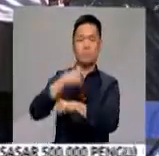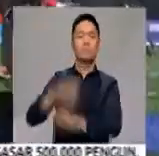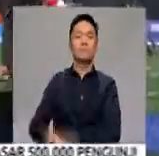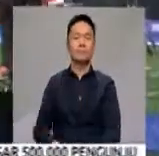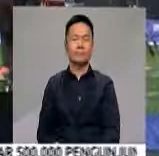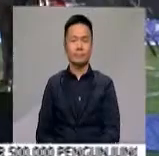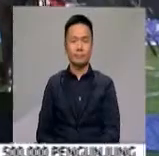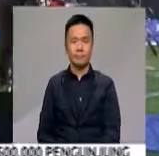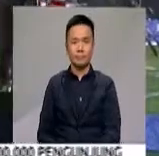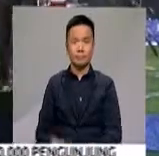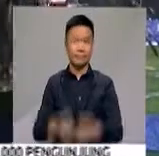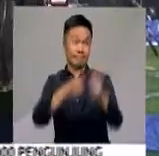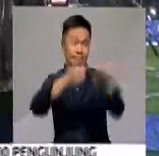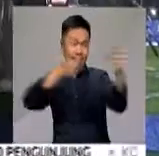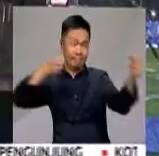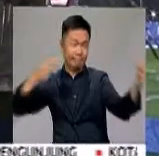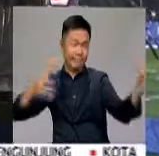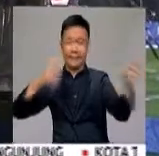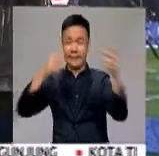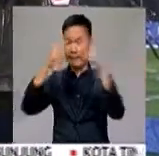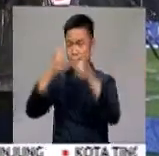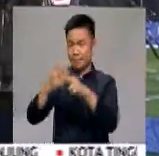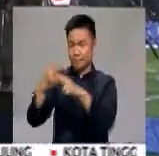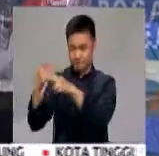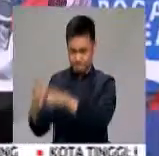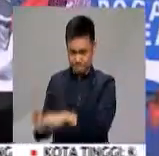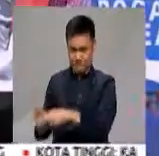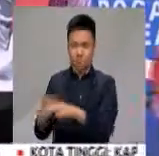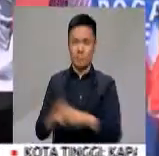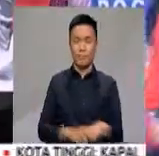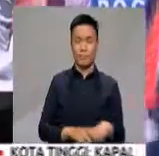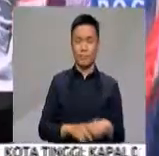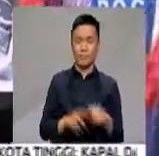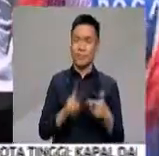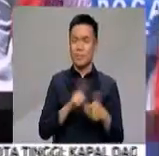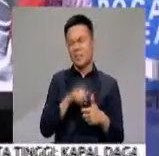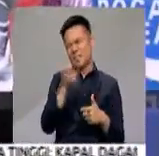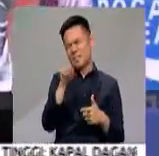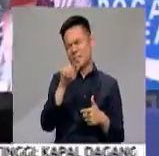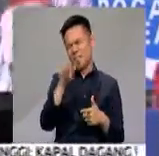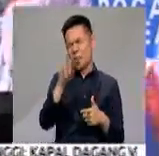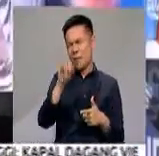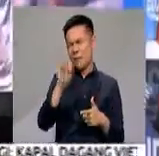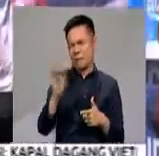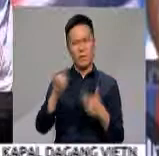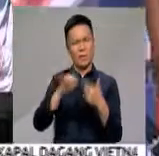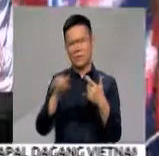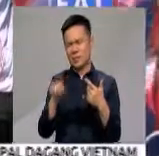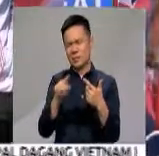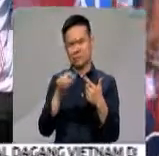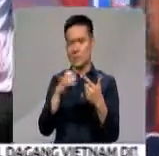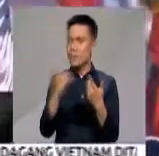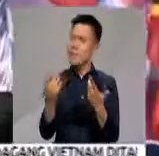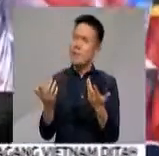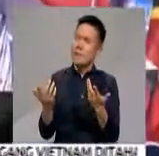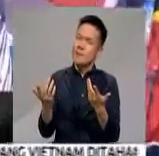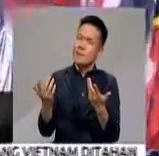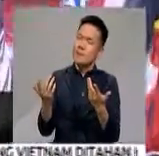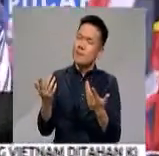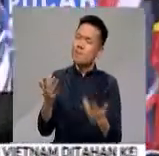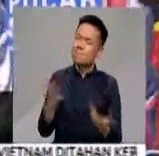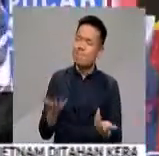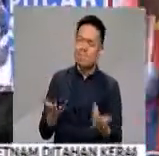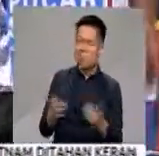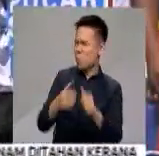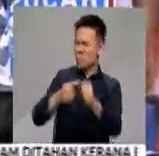Trio pemanah negara Khairul Anwar Mohamad, Haziq Kamarudin, Zarif Shahir Zulkifli terpaksa akur dengan